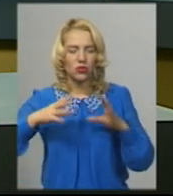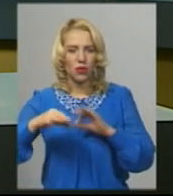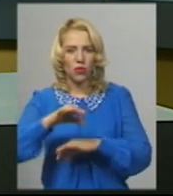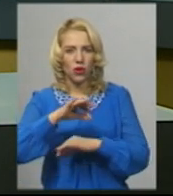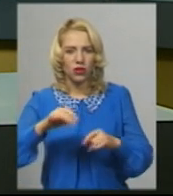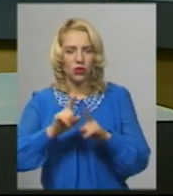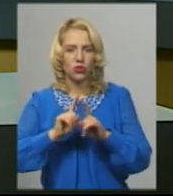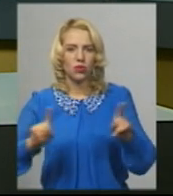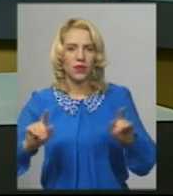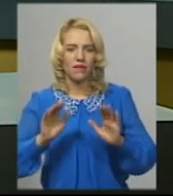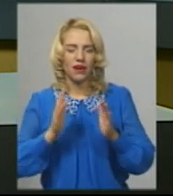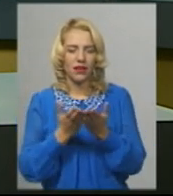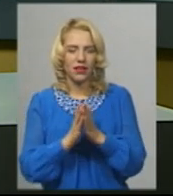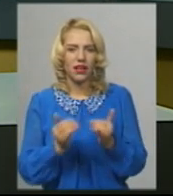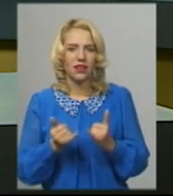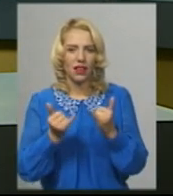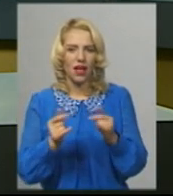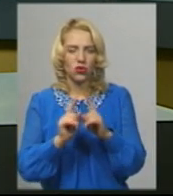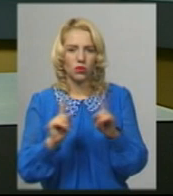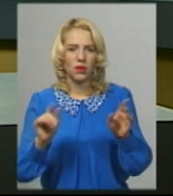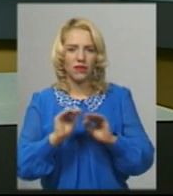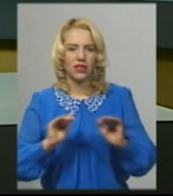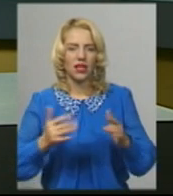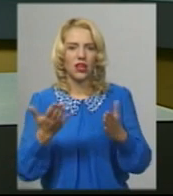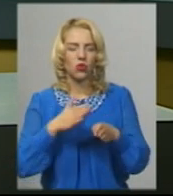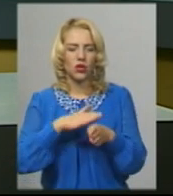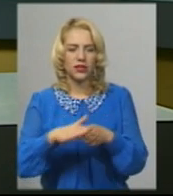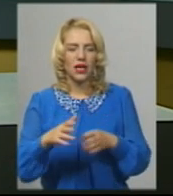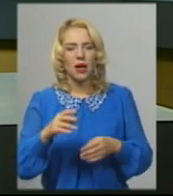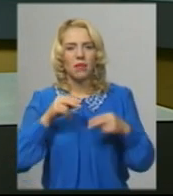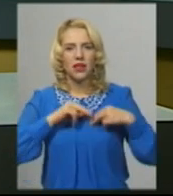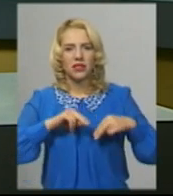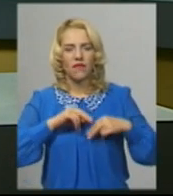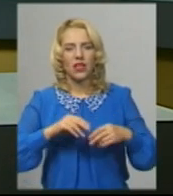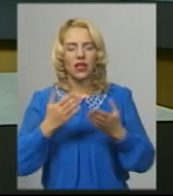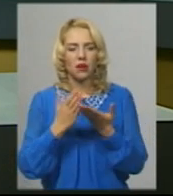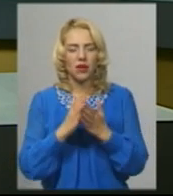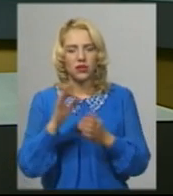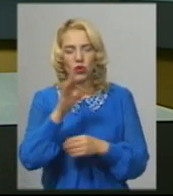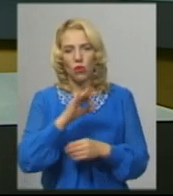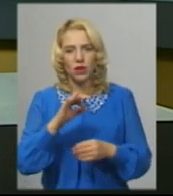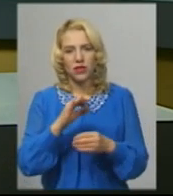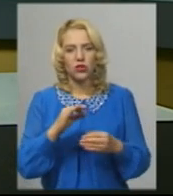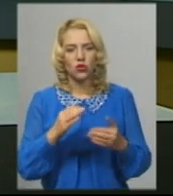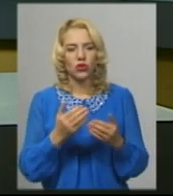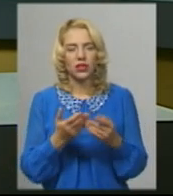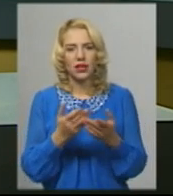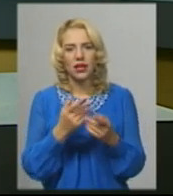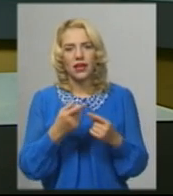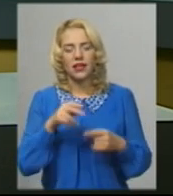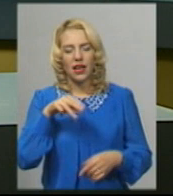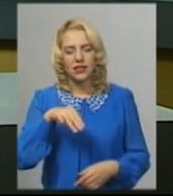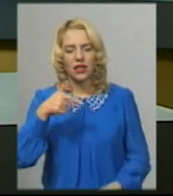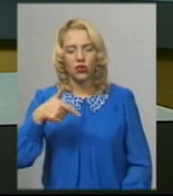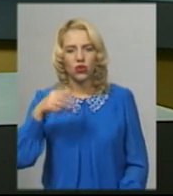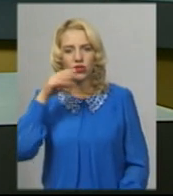для особливих дітей», яку реалізували працівники Хмельницької обласної бібліотеки для дітей імені Тараса Шевченка за підтримки